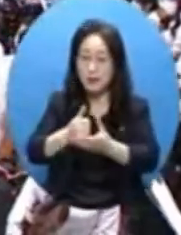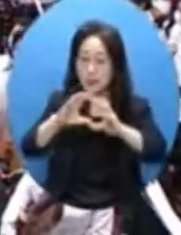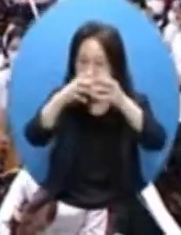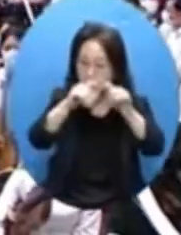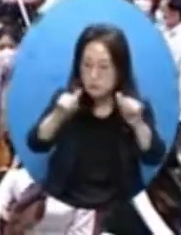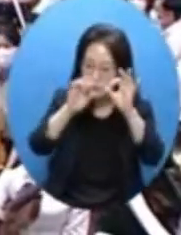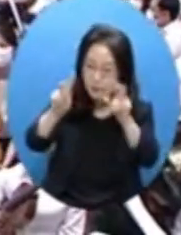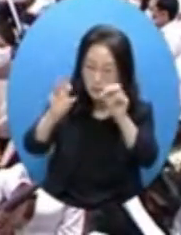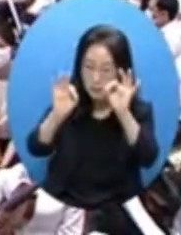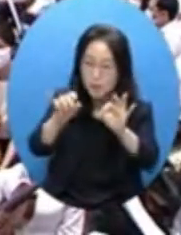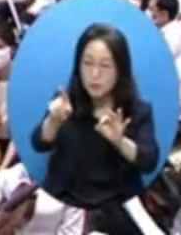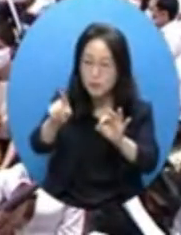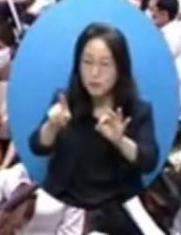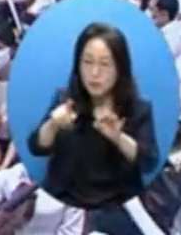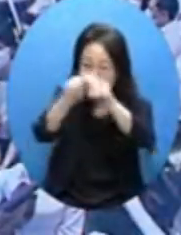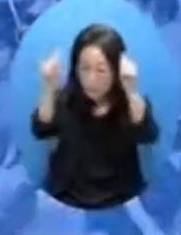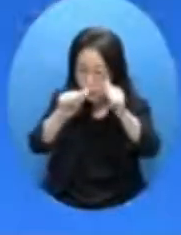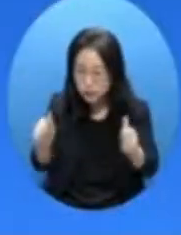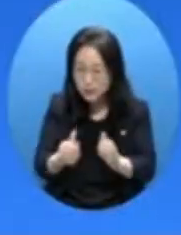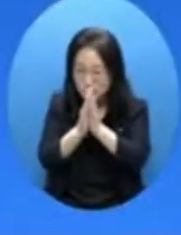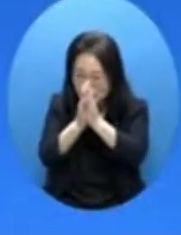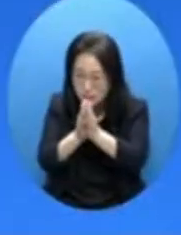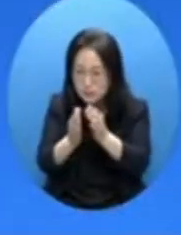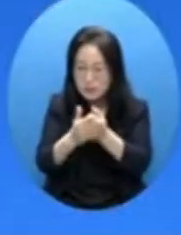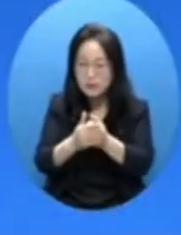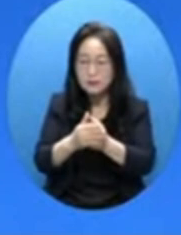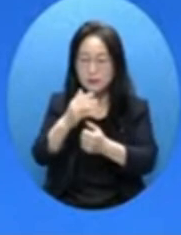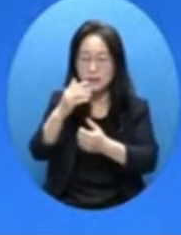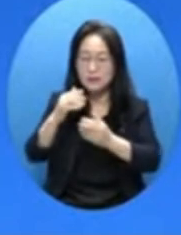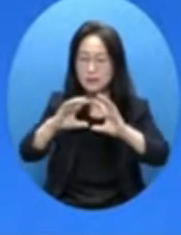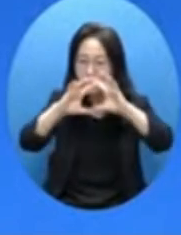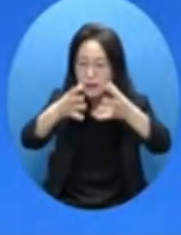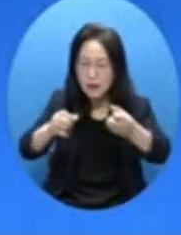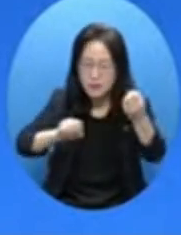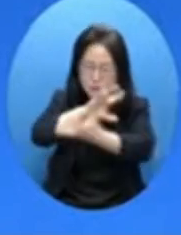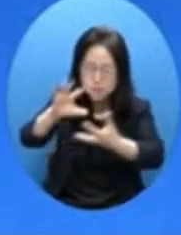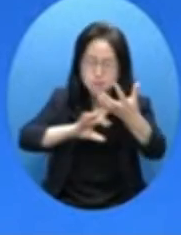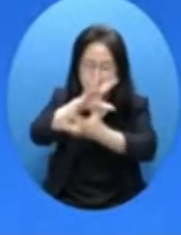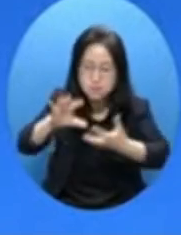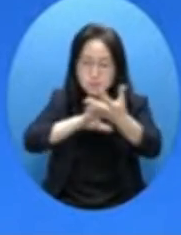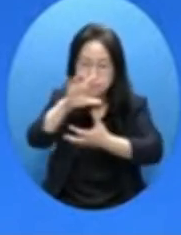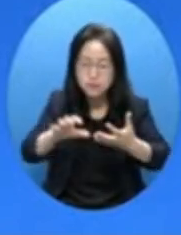숭배하니까 나라가 혼란에 빠지고 계속